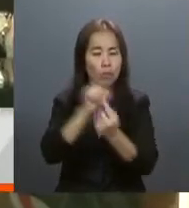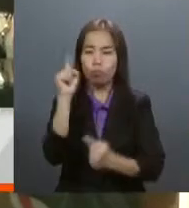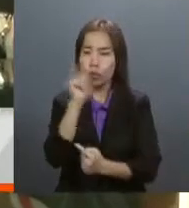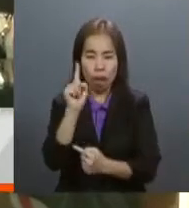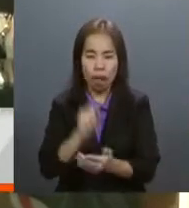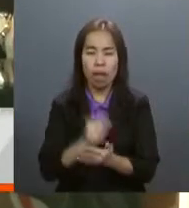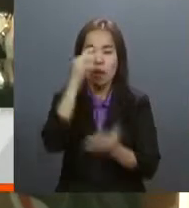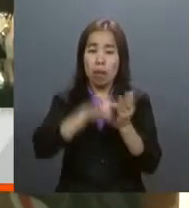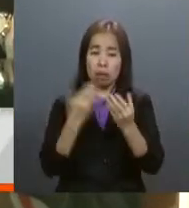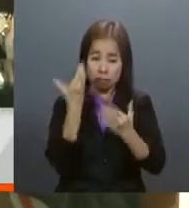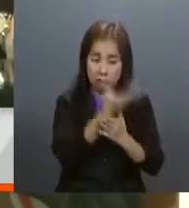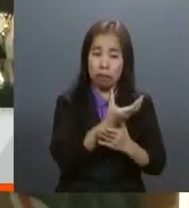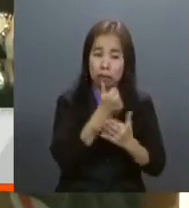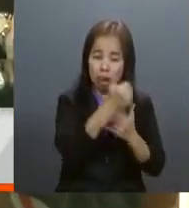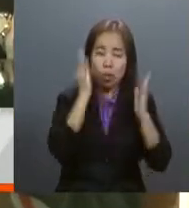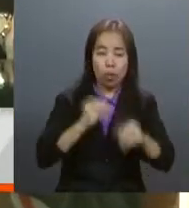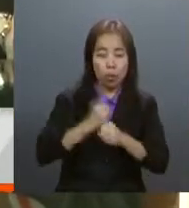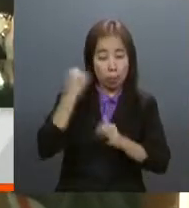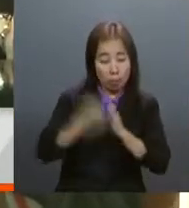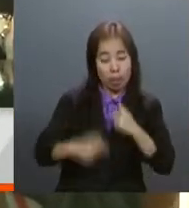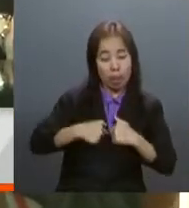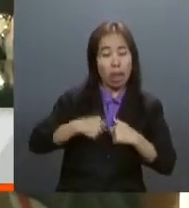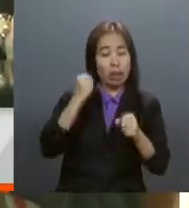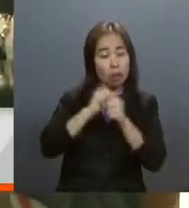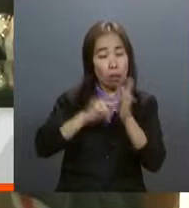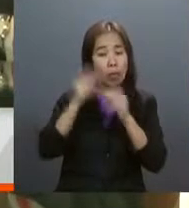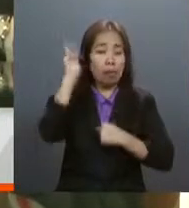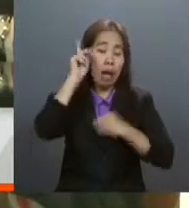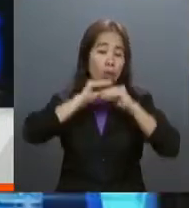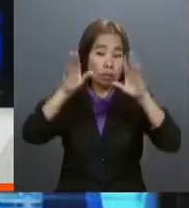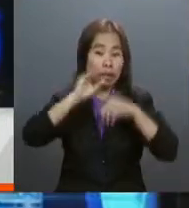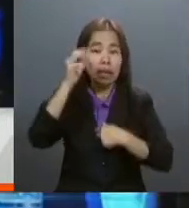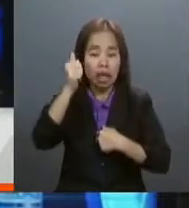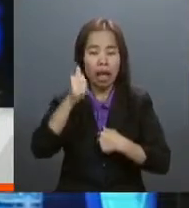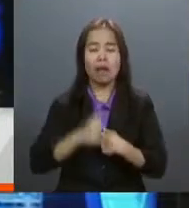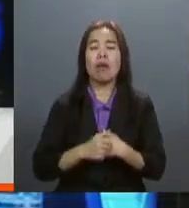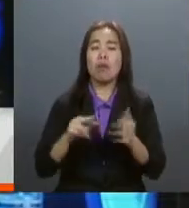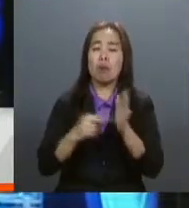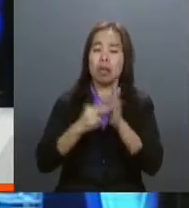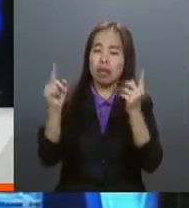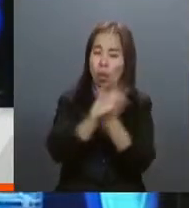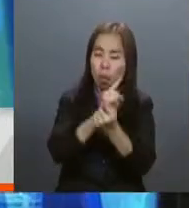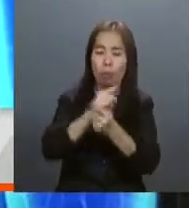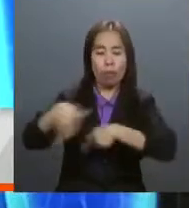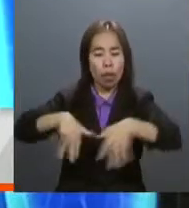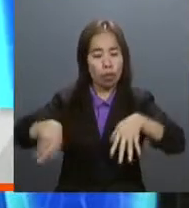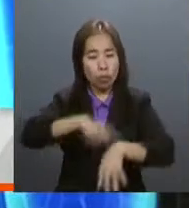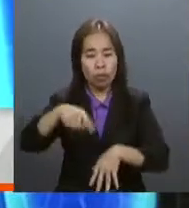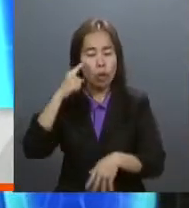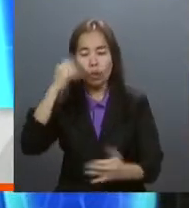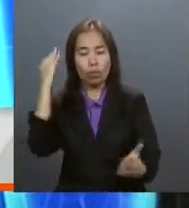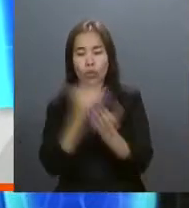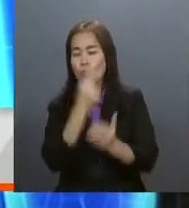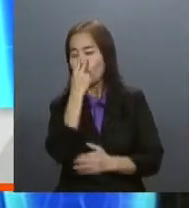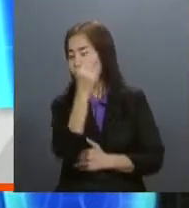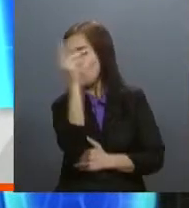ที่ไม่ควรสนับสนุนคนที่ทำความผิดโดยเสนอให้มาตรการทางสังคมประชาชนผู้บริโภคหยุดสนับสนุนผลิต